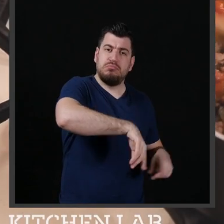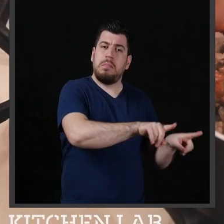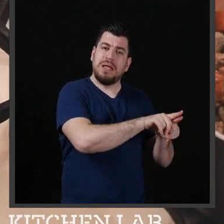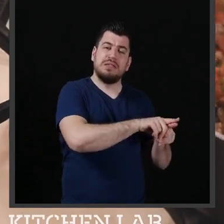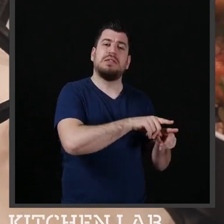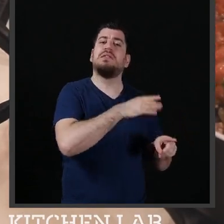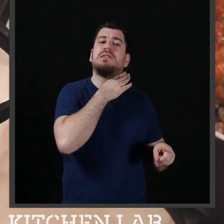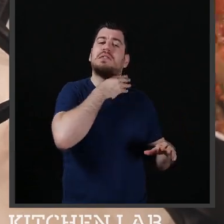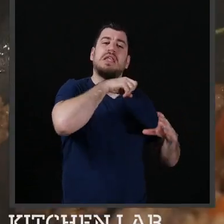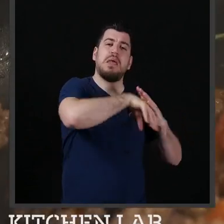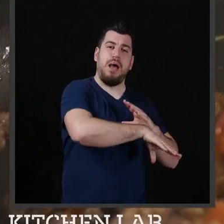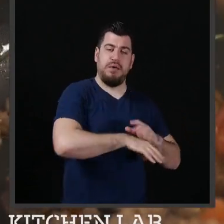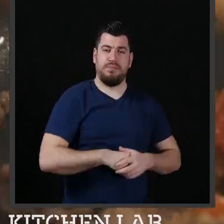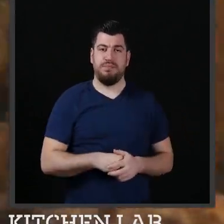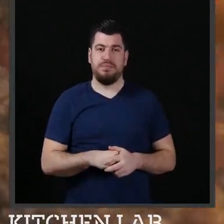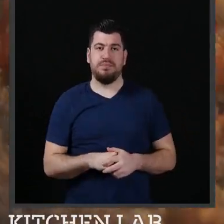Εδώ.